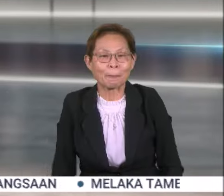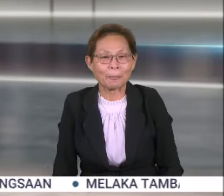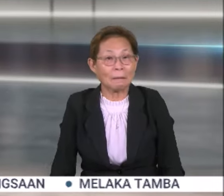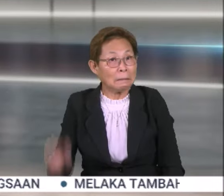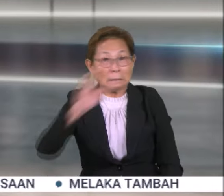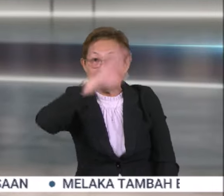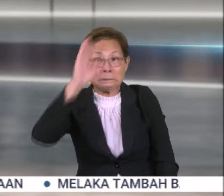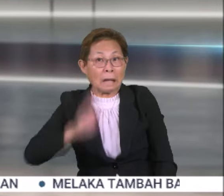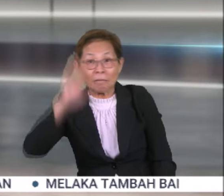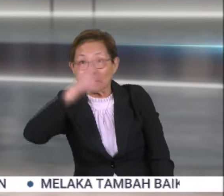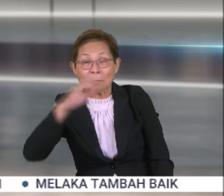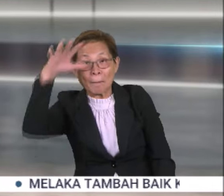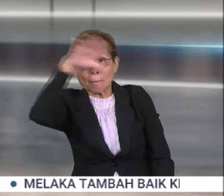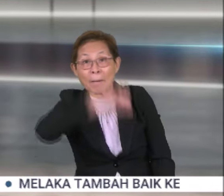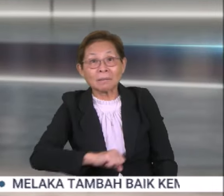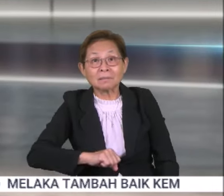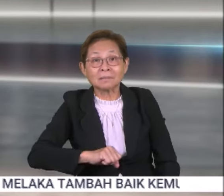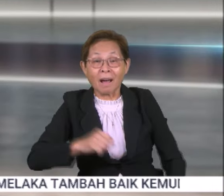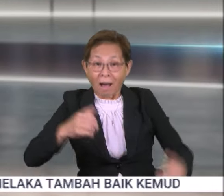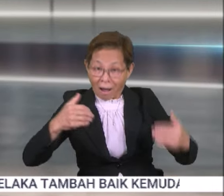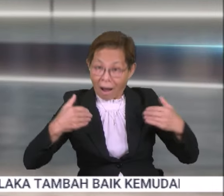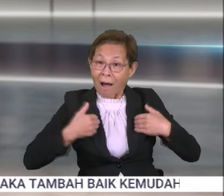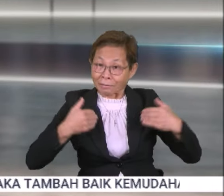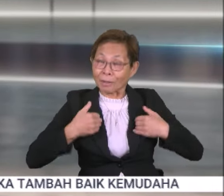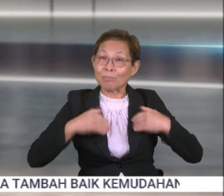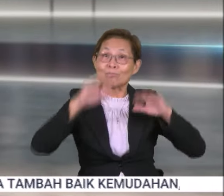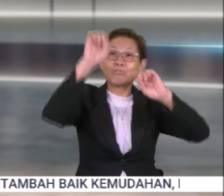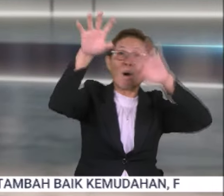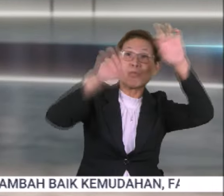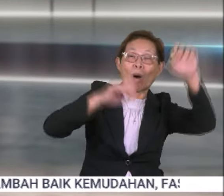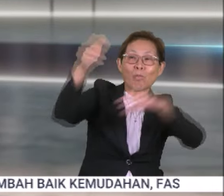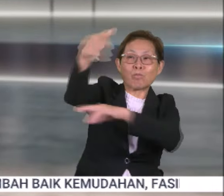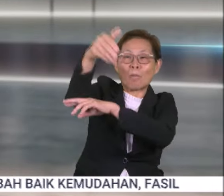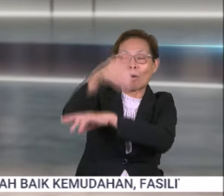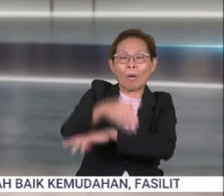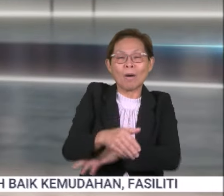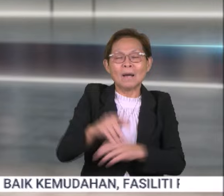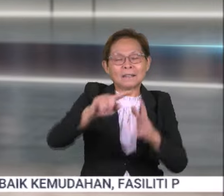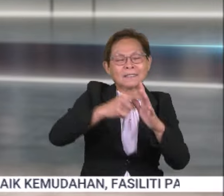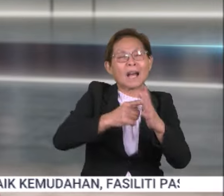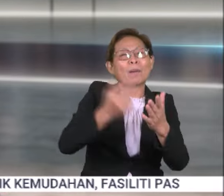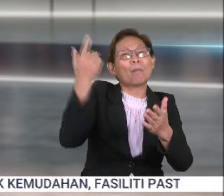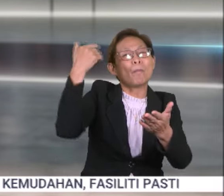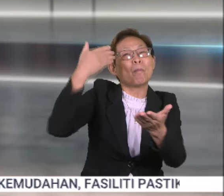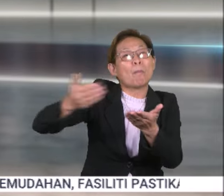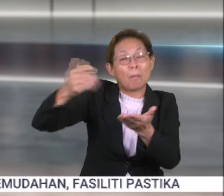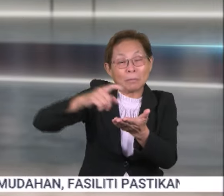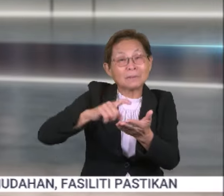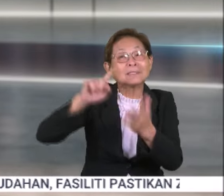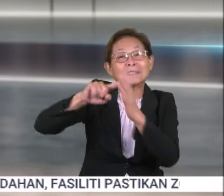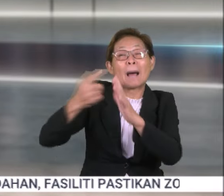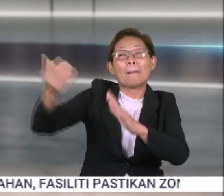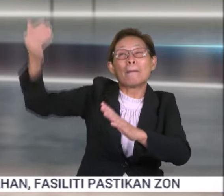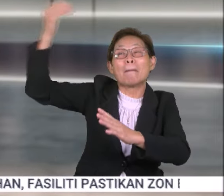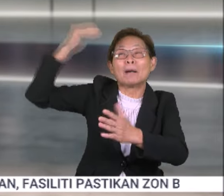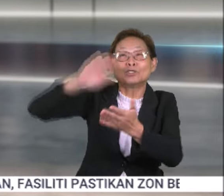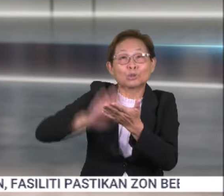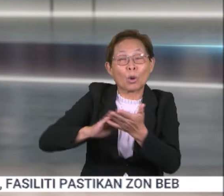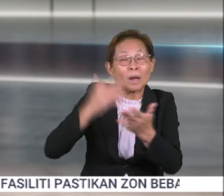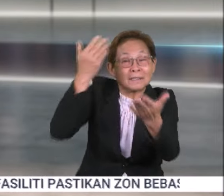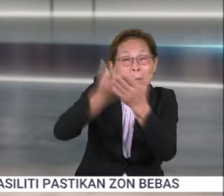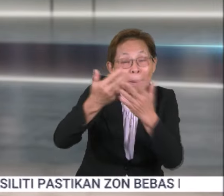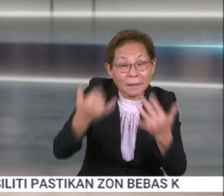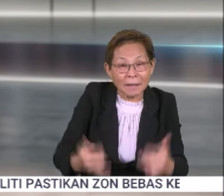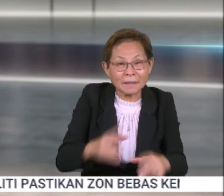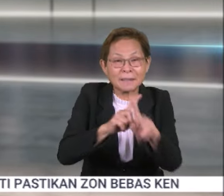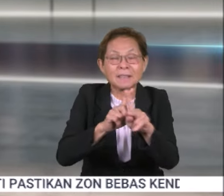tidak pernah ketinggalan menghias rumah dengan jalur Gemilang sejak di bangku sekolah semangat patriotik yang ditunjukkan oleh seorang pengusaha butik pengantin di